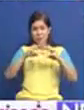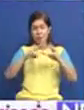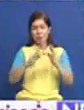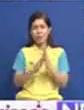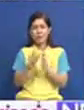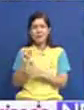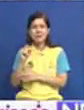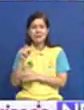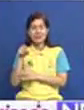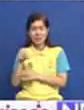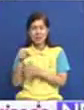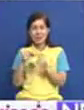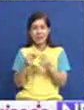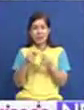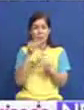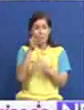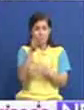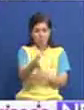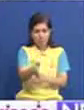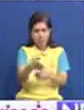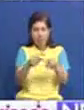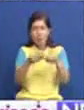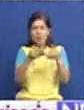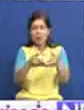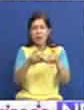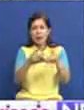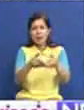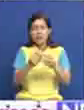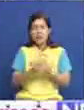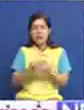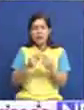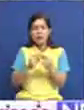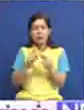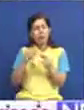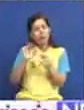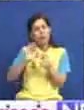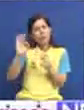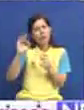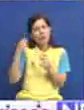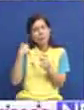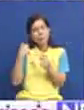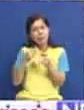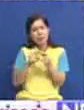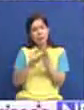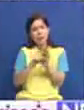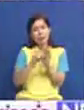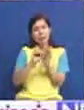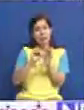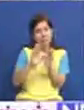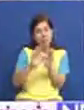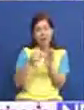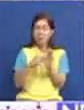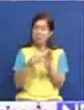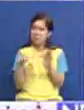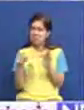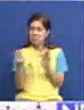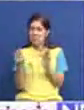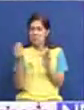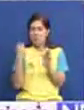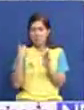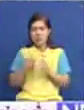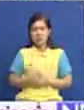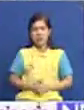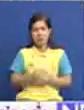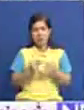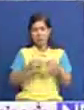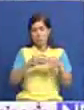ไปจนถึงท่าเรือผ่านฟ้าลีลาดจะใช้เวลาประมาณ45นาทีถึง1ชั่วโมงเท่านั้นซึ่งผู้โดยสารส่วนใหญ่เห็นตร